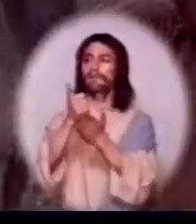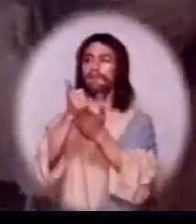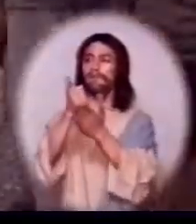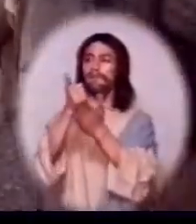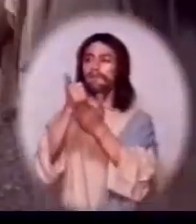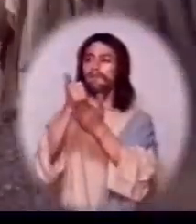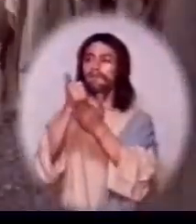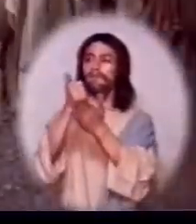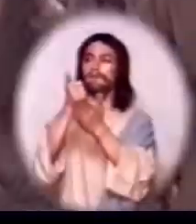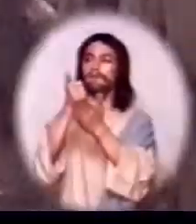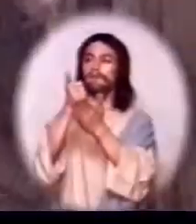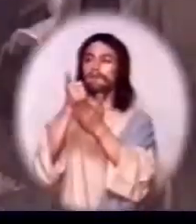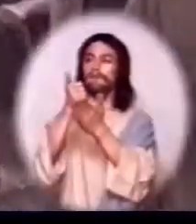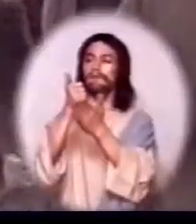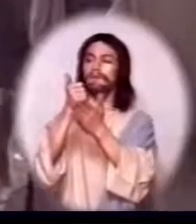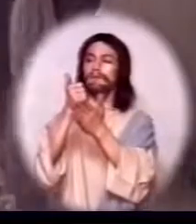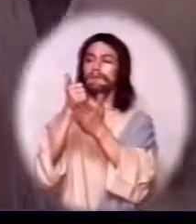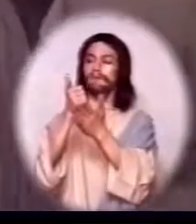예수님!